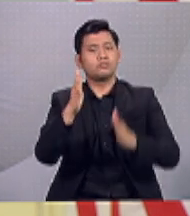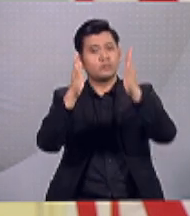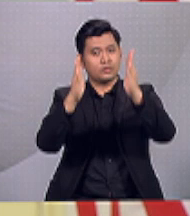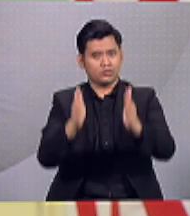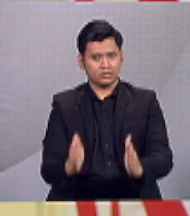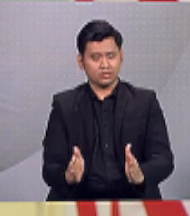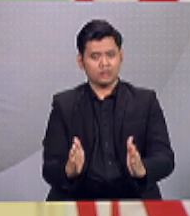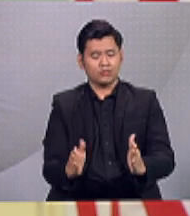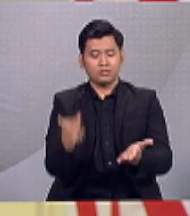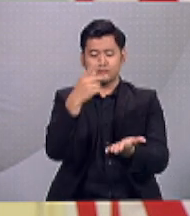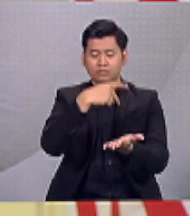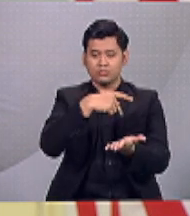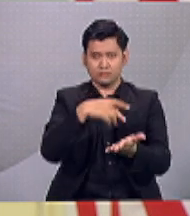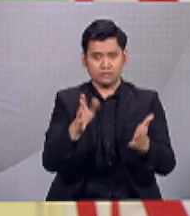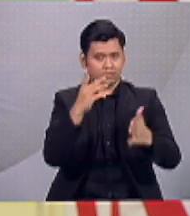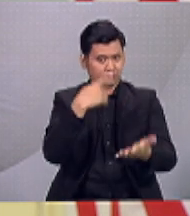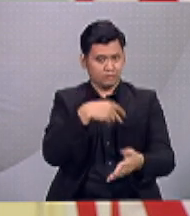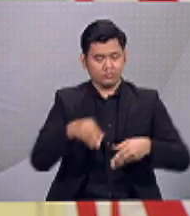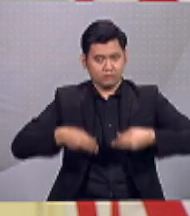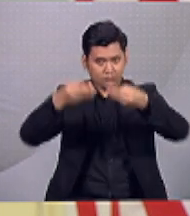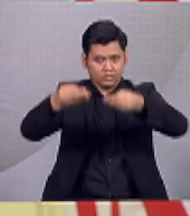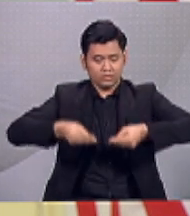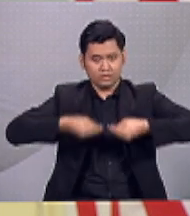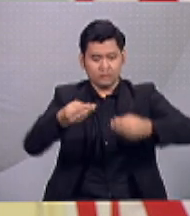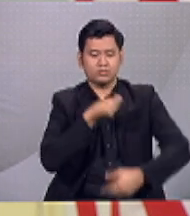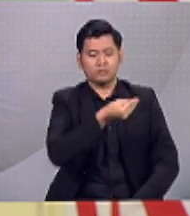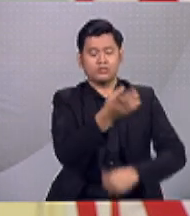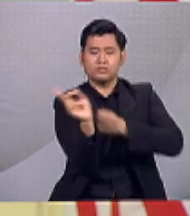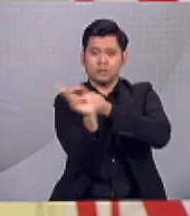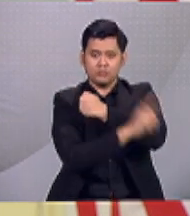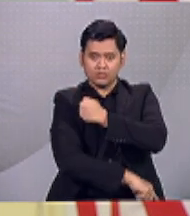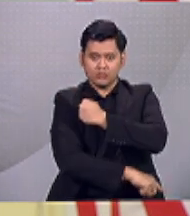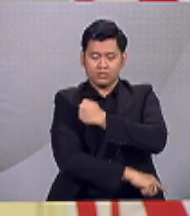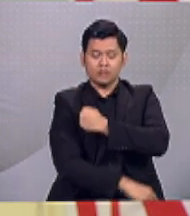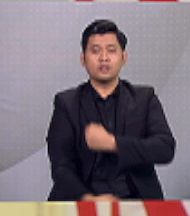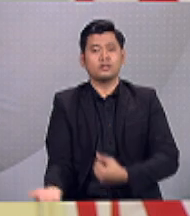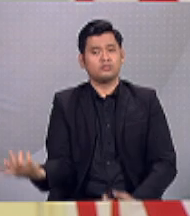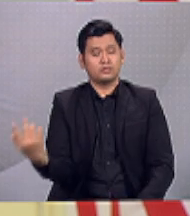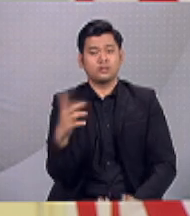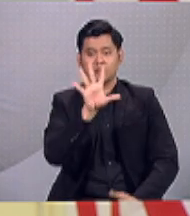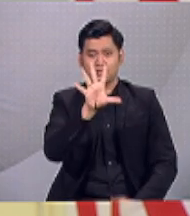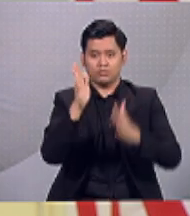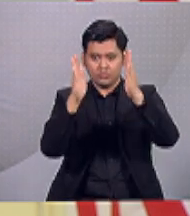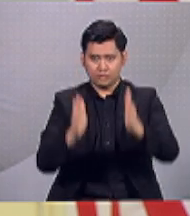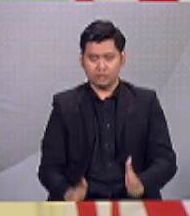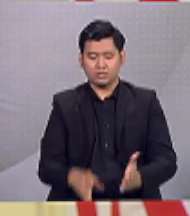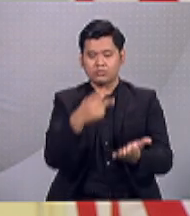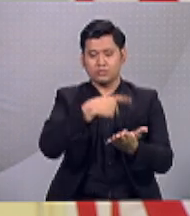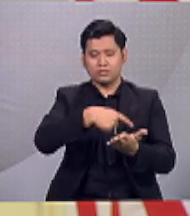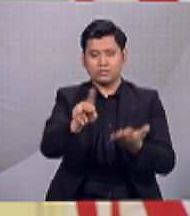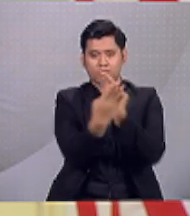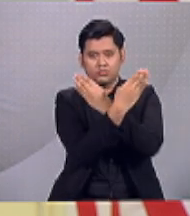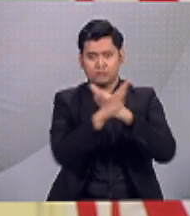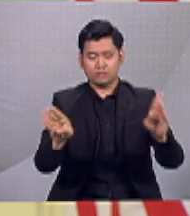individu direman manakala 5 individu diberikan jaminan polis. PDRM